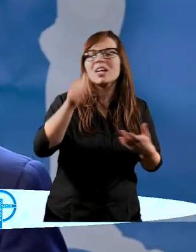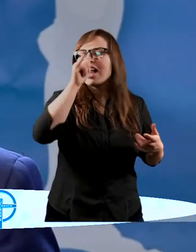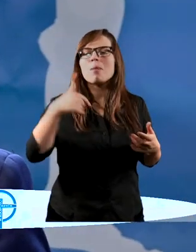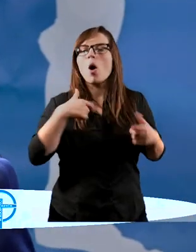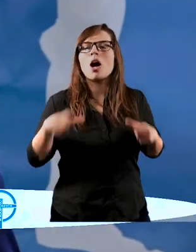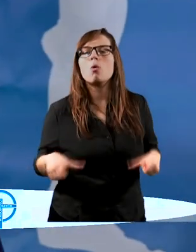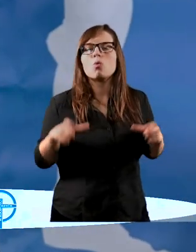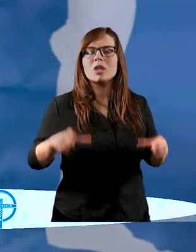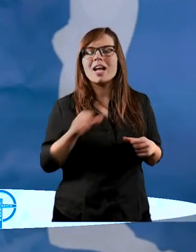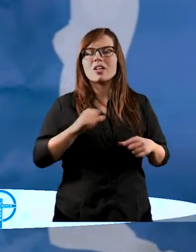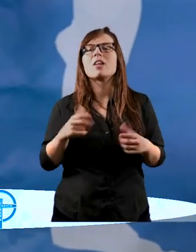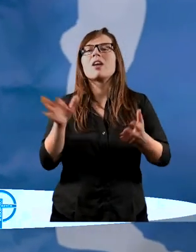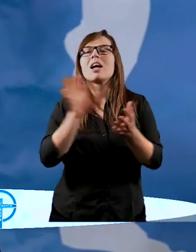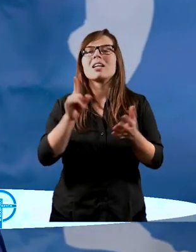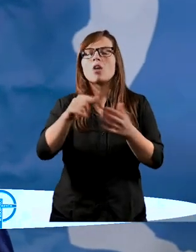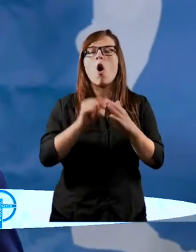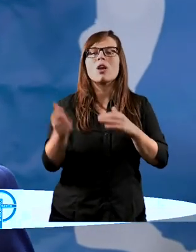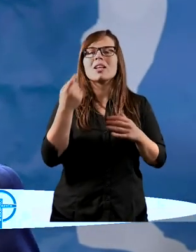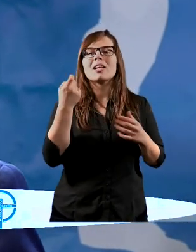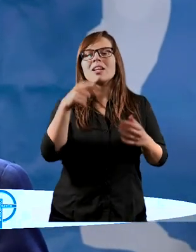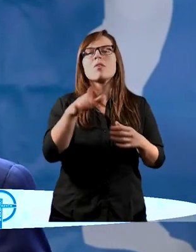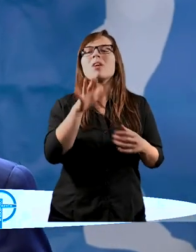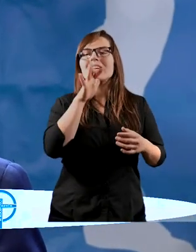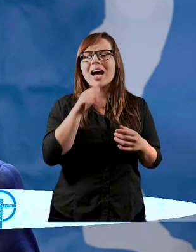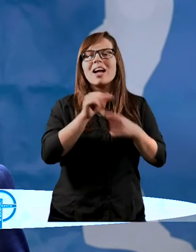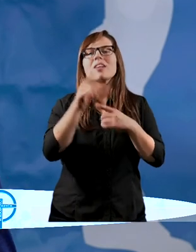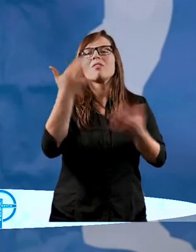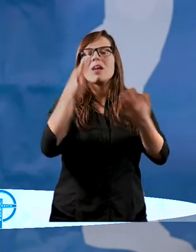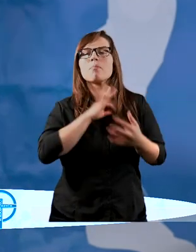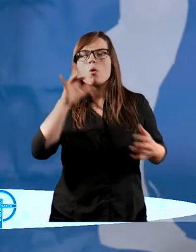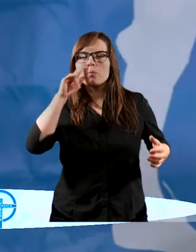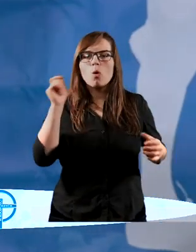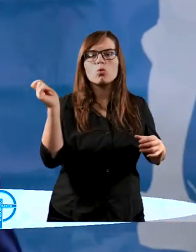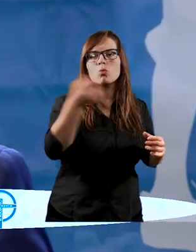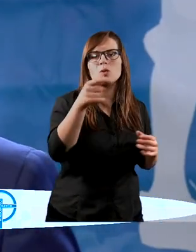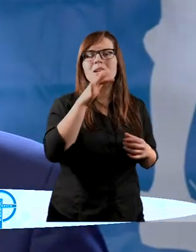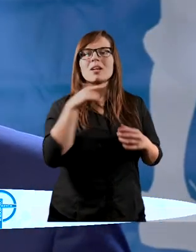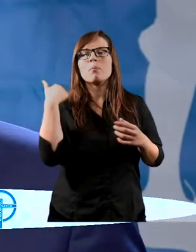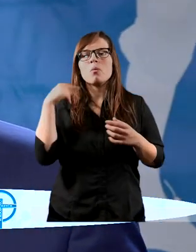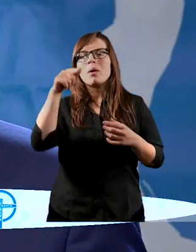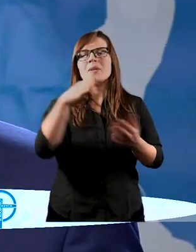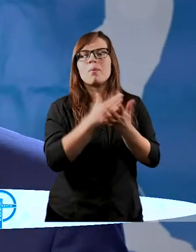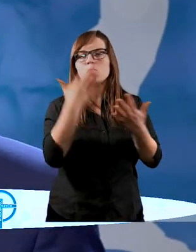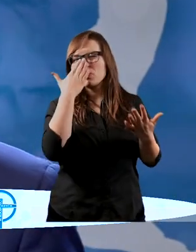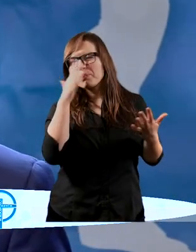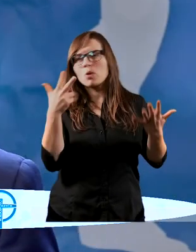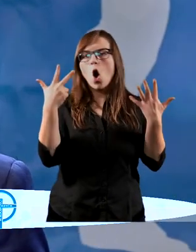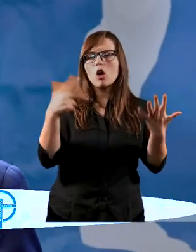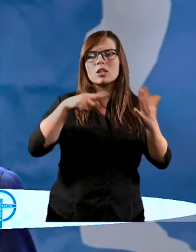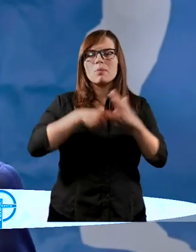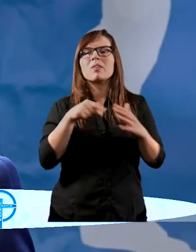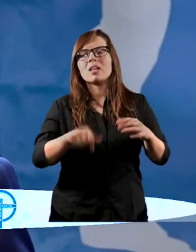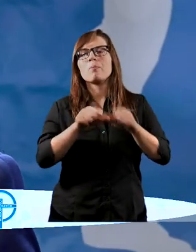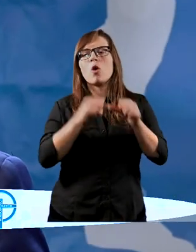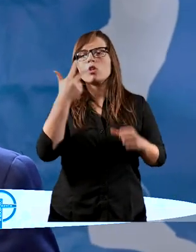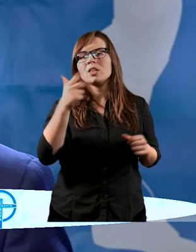usiedzę i ten Izrael od pewnego czasu stał się dla mnie takim miejscem wielu moich podróży. Byłem tam już 8 razy, w tym